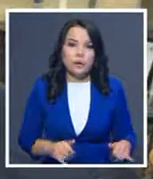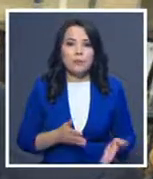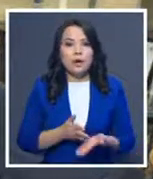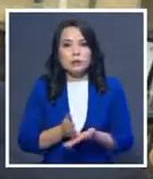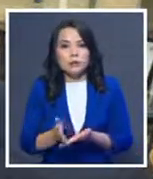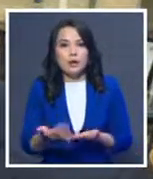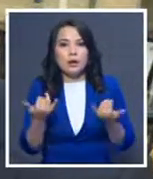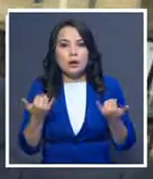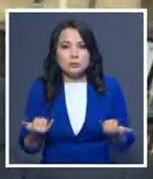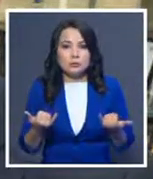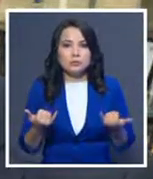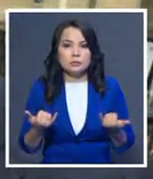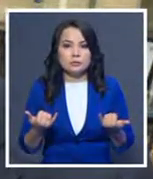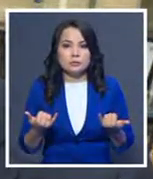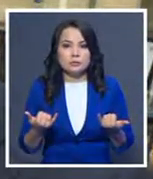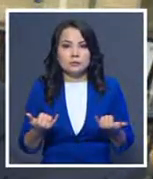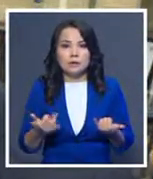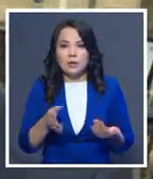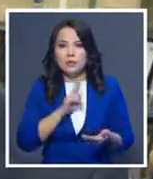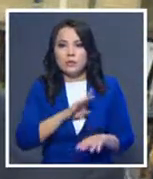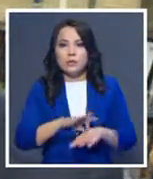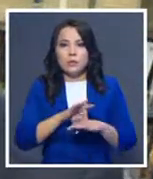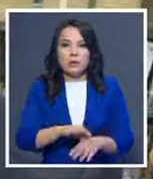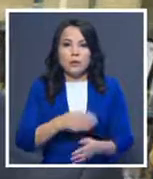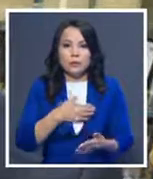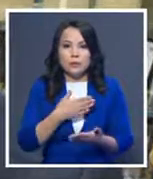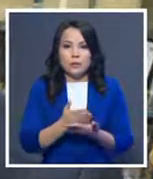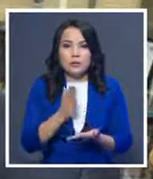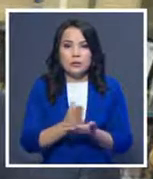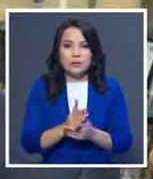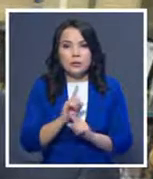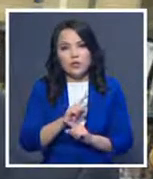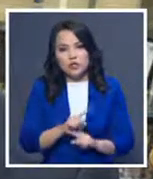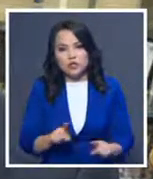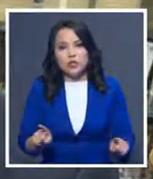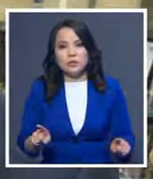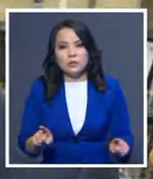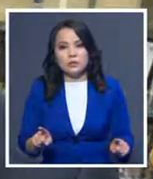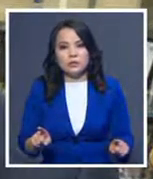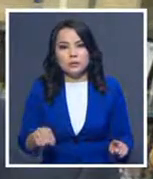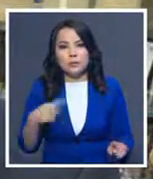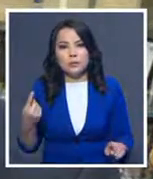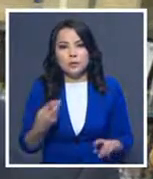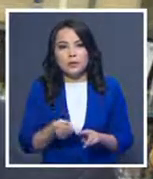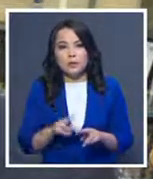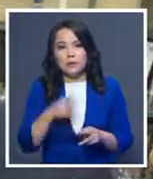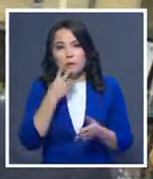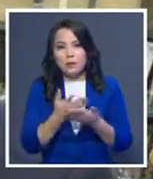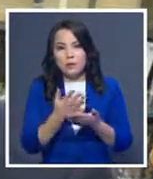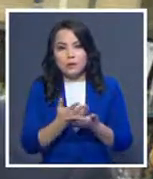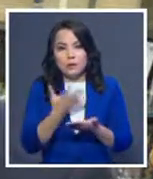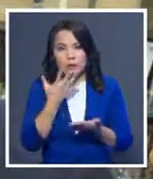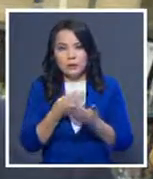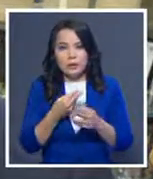бағытында қазір жасалып жатқан істердің бір ерекше бір көрнексінің бірі тағы